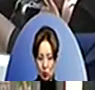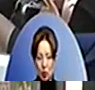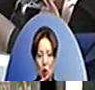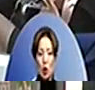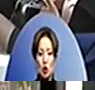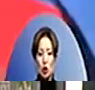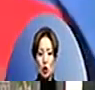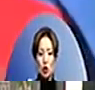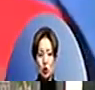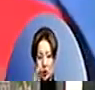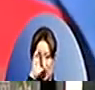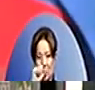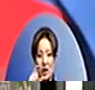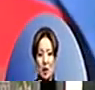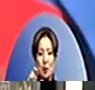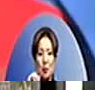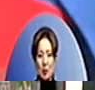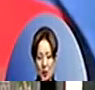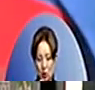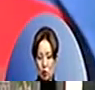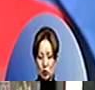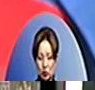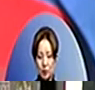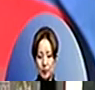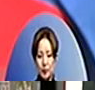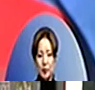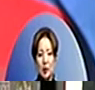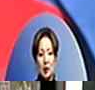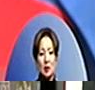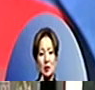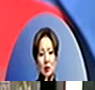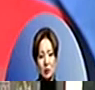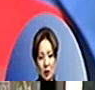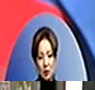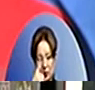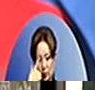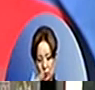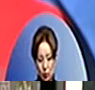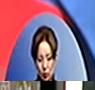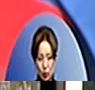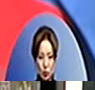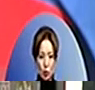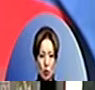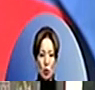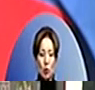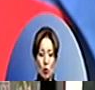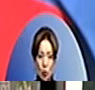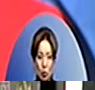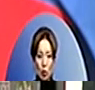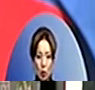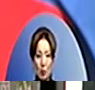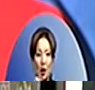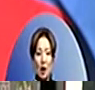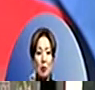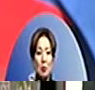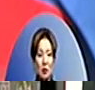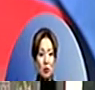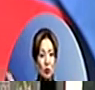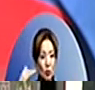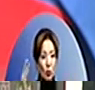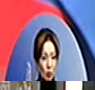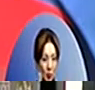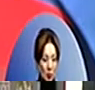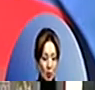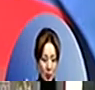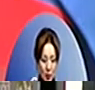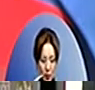онцоллоо. Таашаа Монгол улс одоогийн шиг хөрөнгө оруулагчдын нэгэмжлэлтэй арбитр дуудагддаг бол харин гадаадын хөрөнгө оруулагчид Монгол улсын